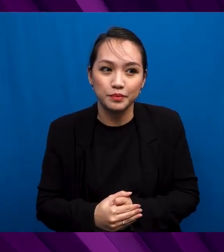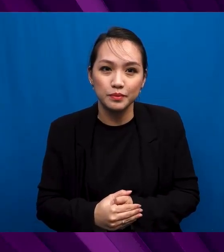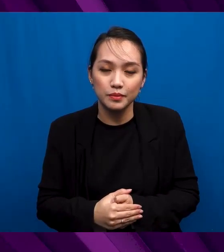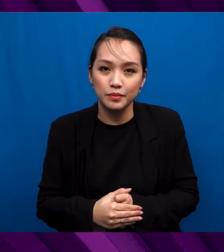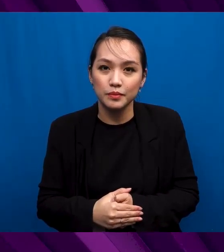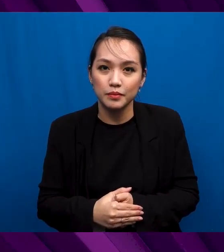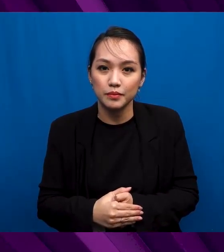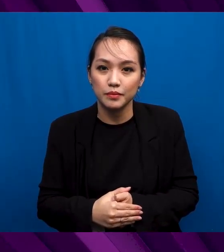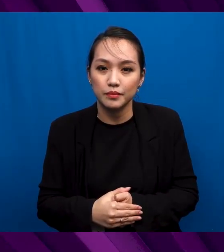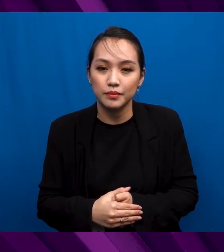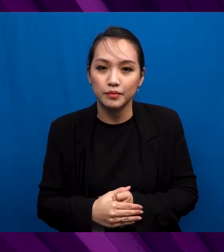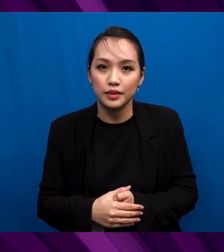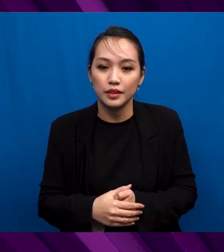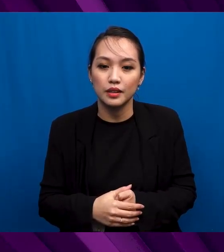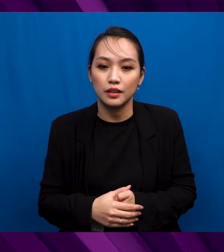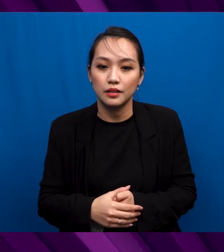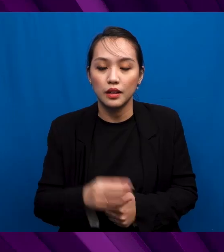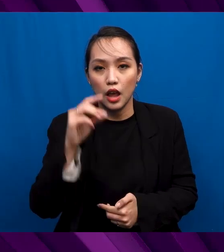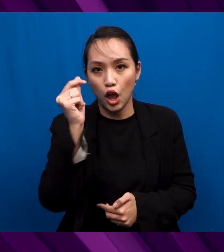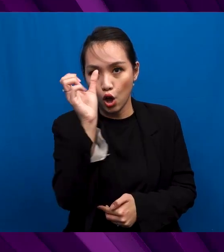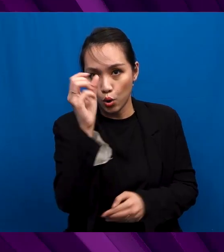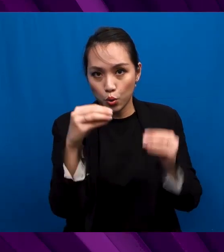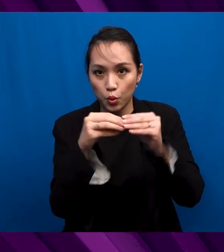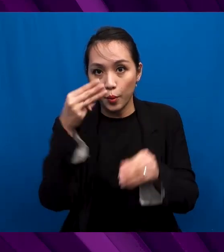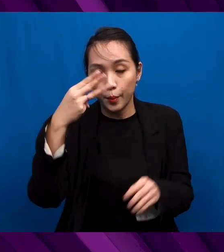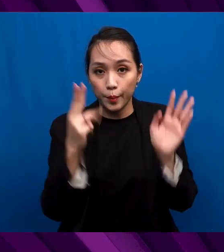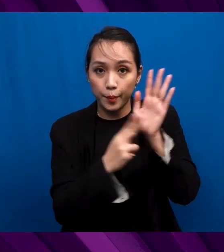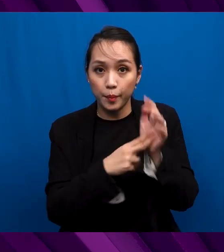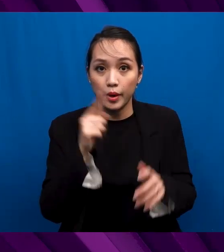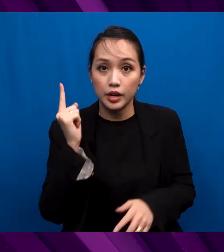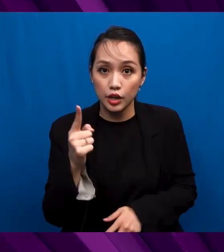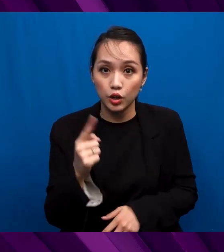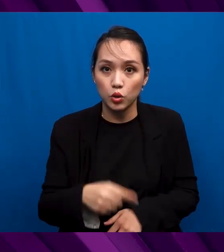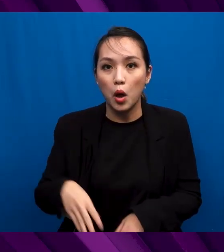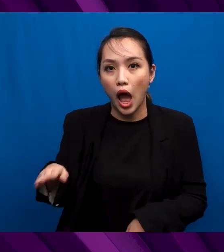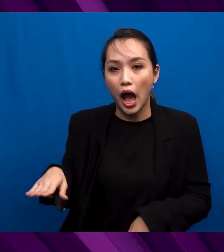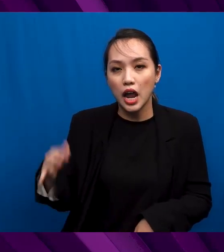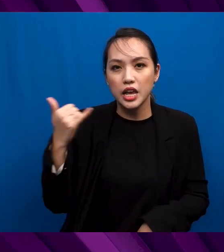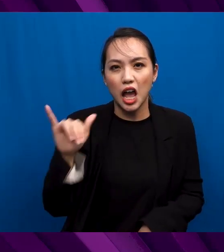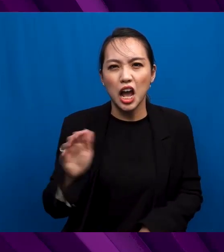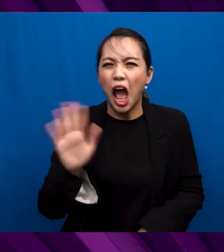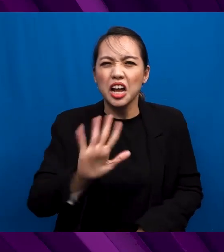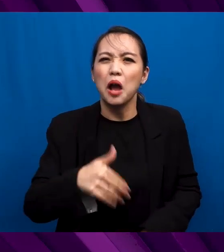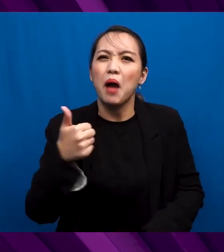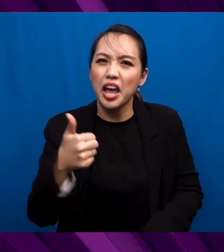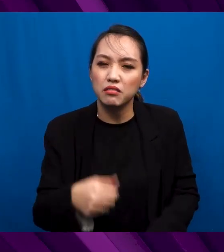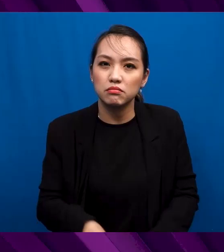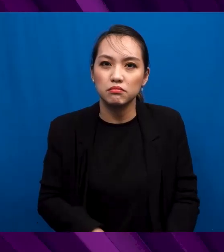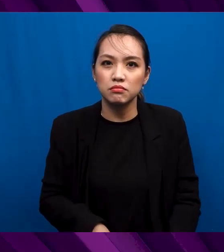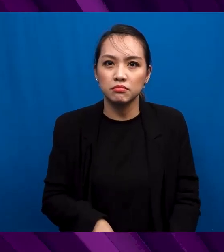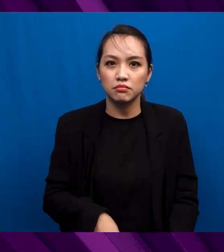Tahukah sejarah Ruben? Ruben ini seorang anak yang tergolong durhaka karena dia tidur dengan